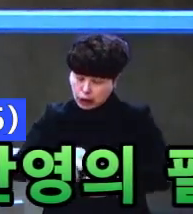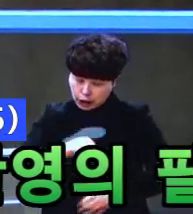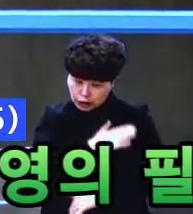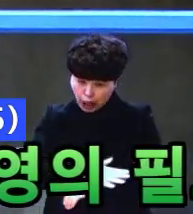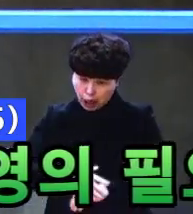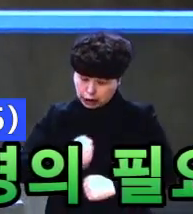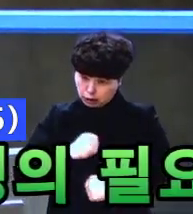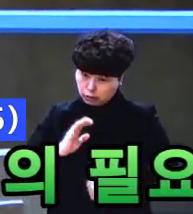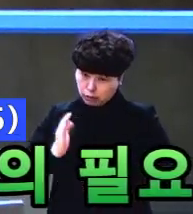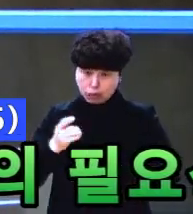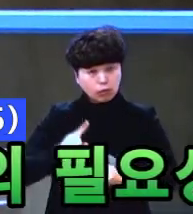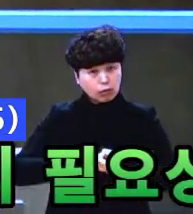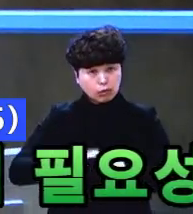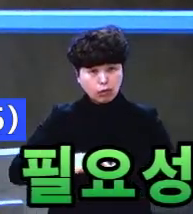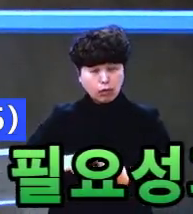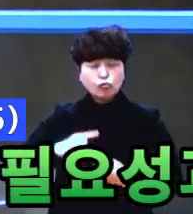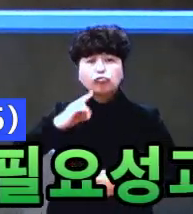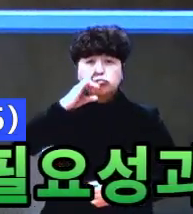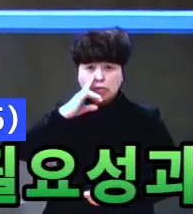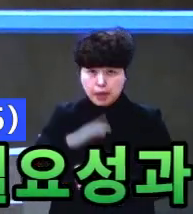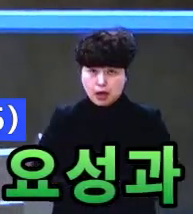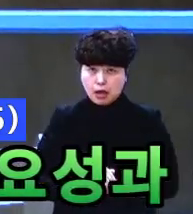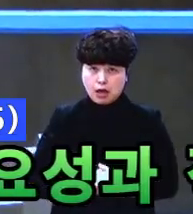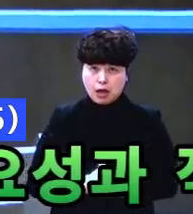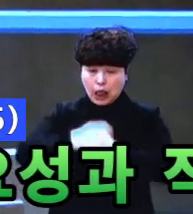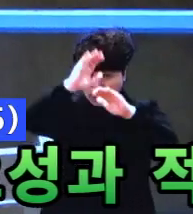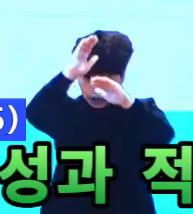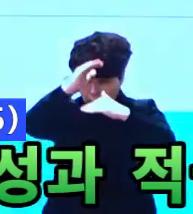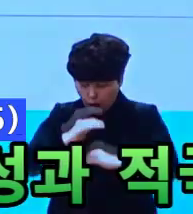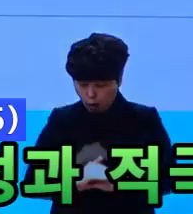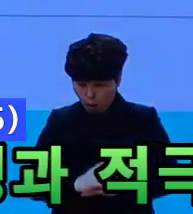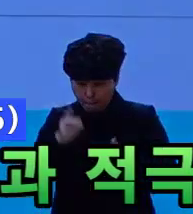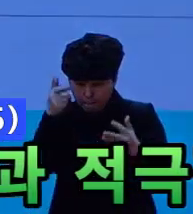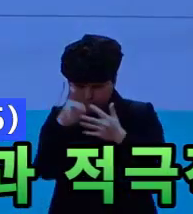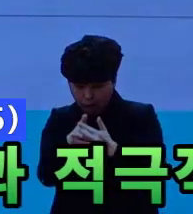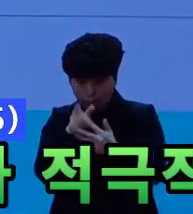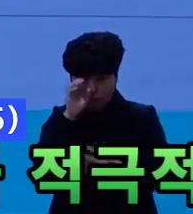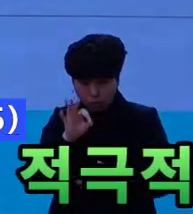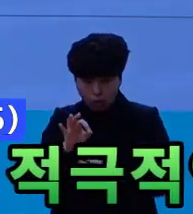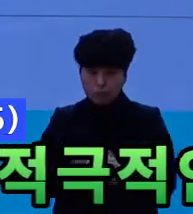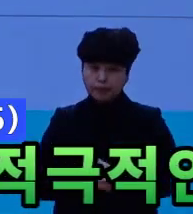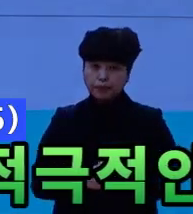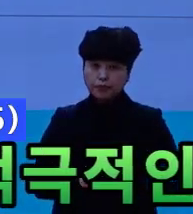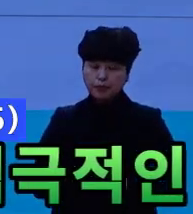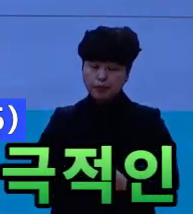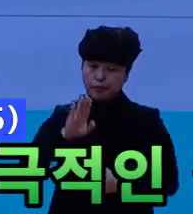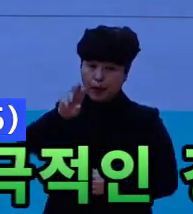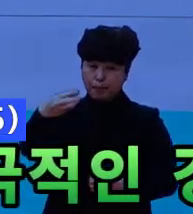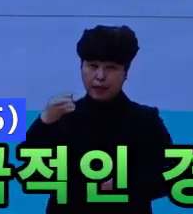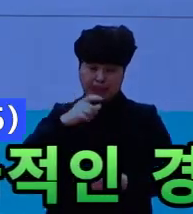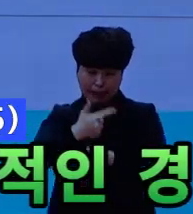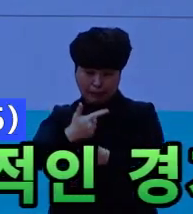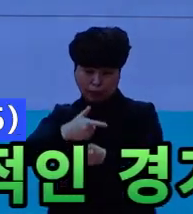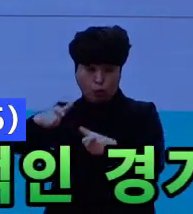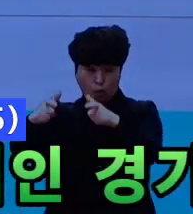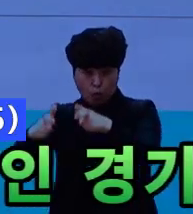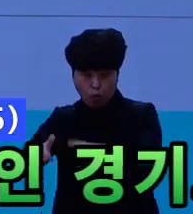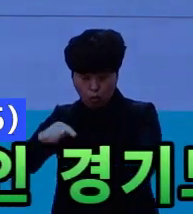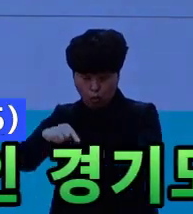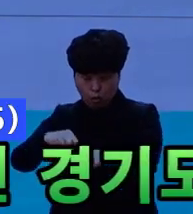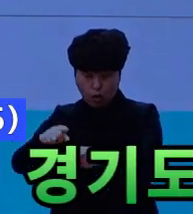듭니다. 본 의원이 내용을 파악하는 과정에서 별내면 용암리 주민도 해당 부지 후